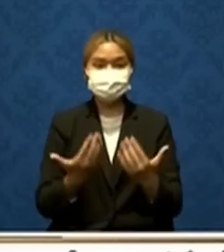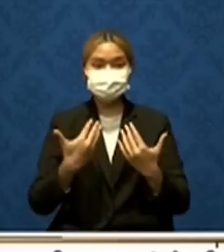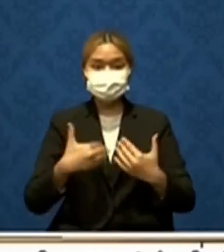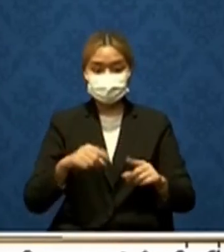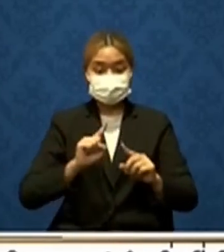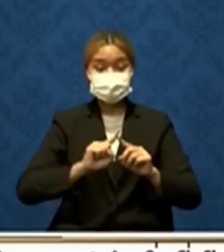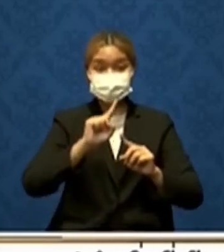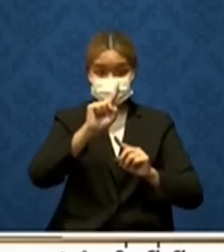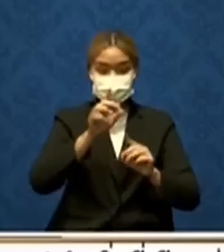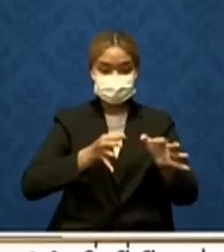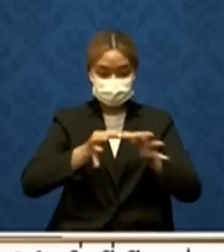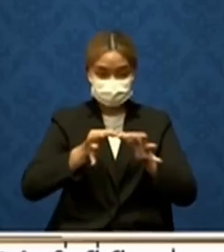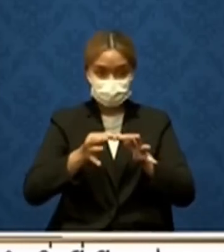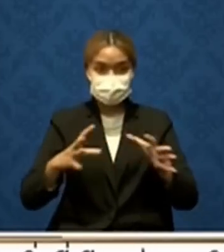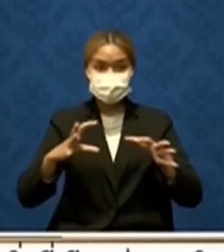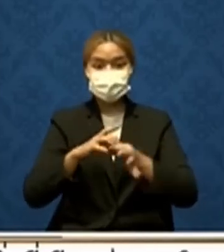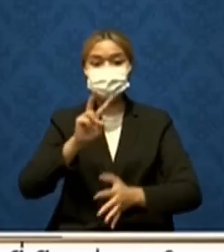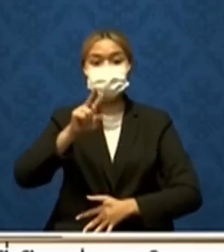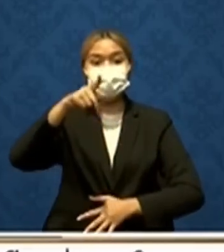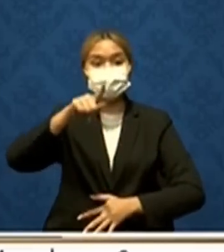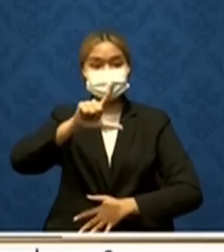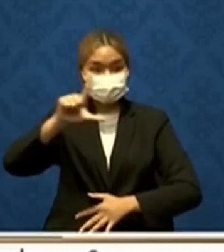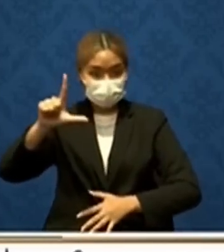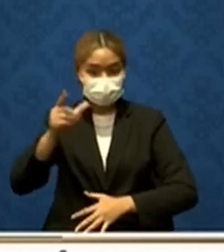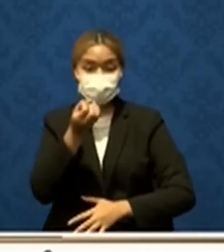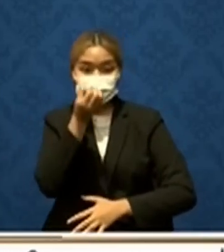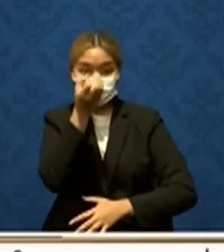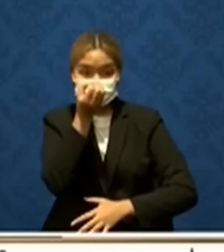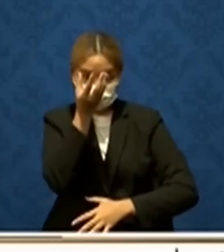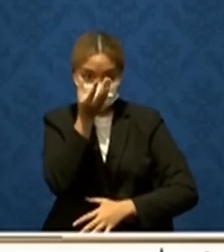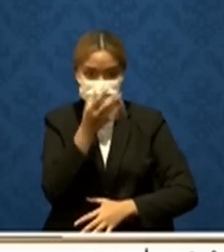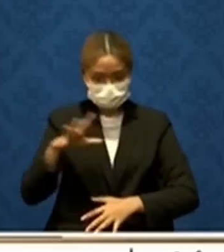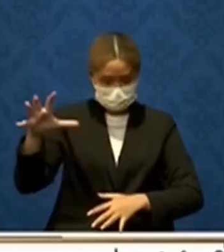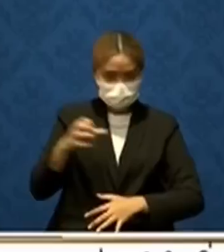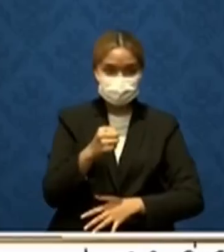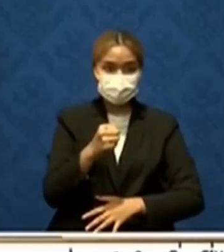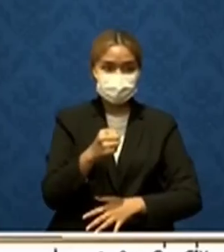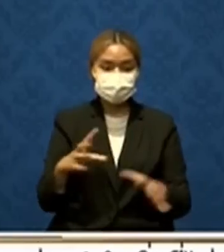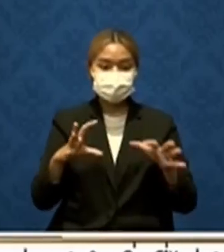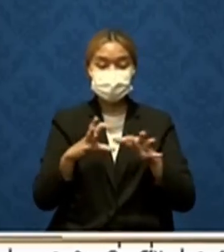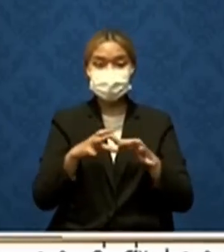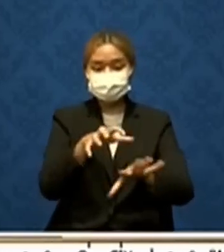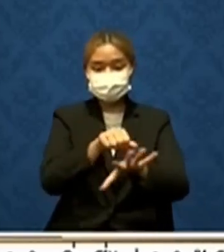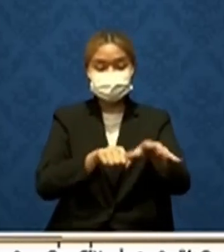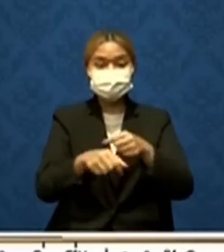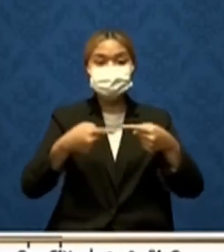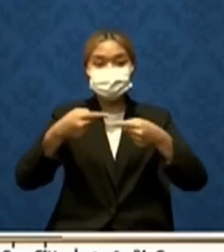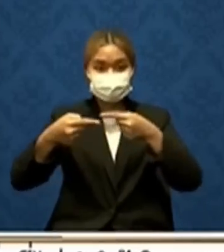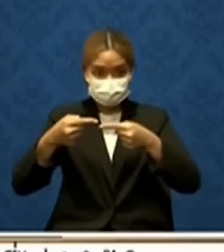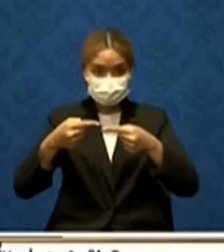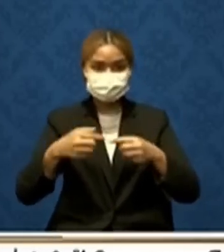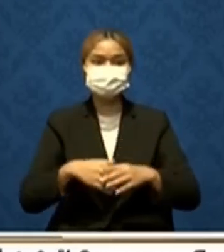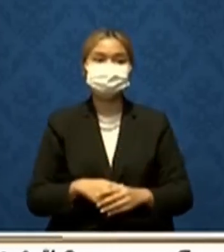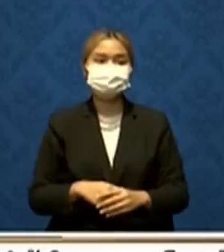2200ละสองพันล้านบวกดอกเบี้ยนผมขออนุญาตเรียนให้ทราบครับว่า